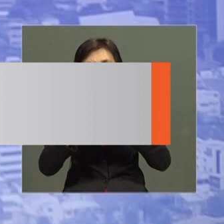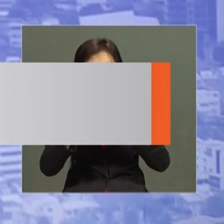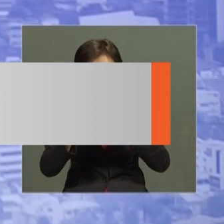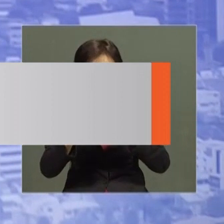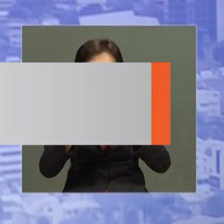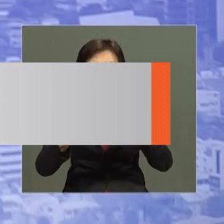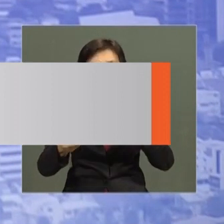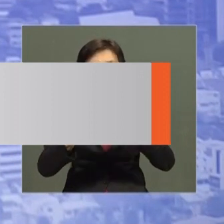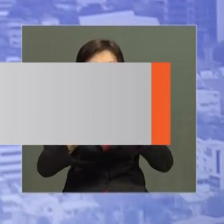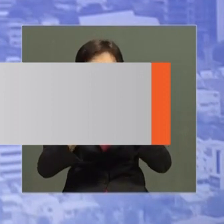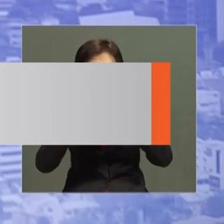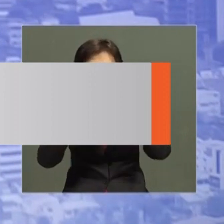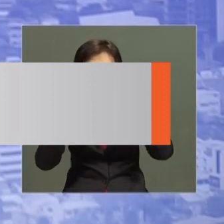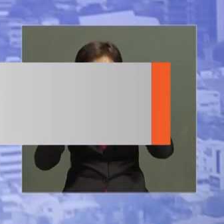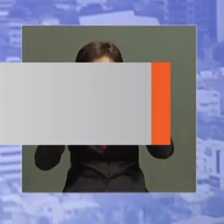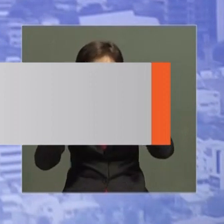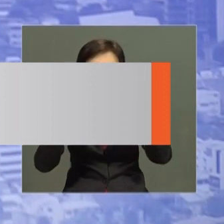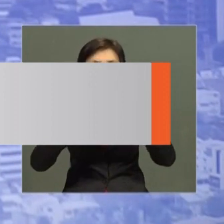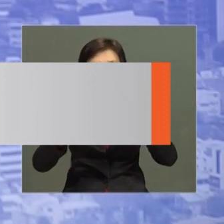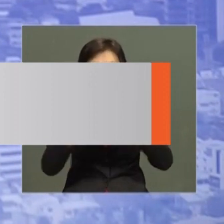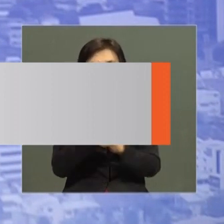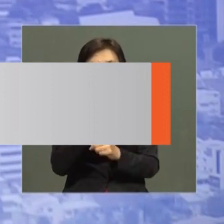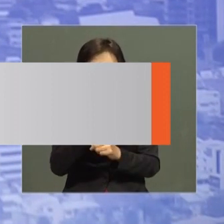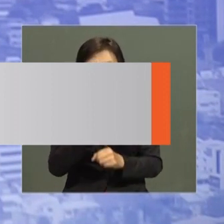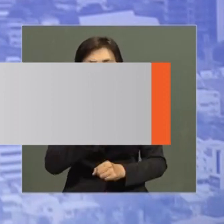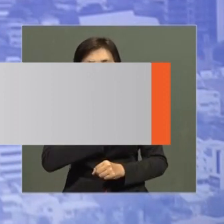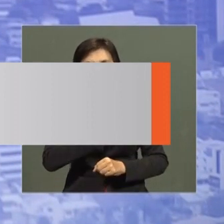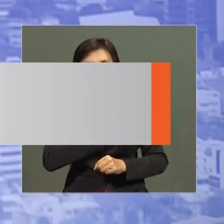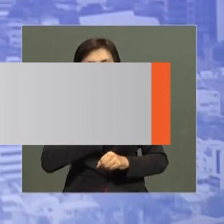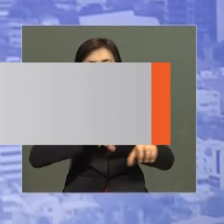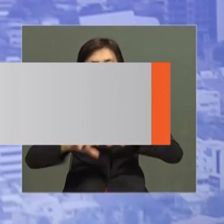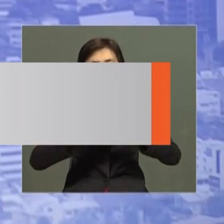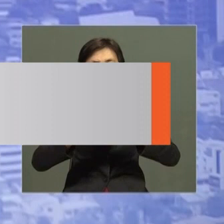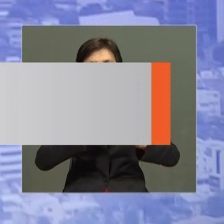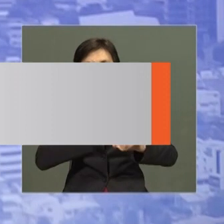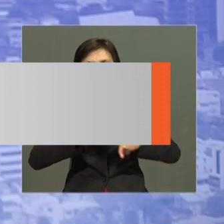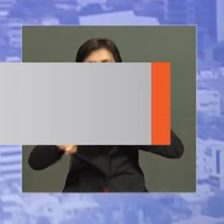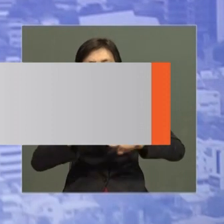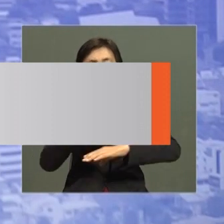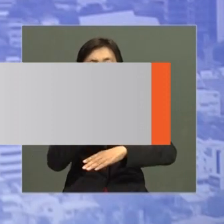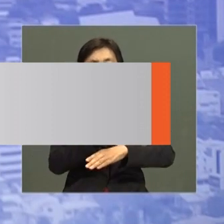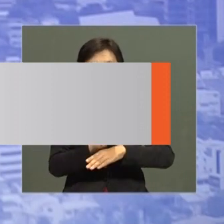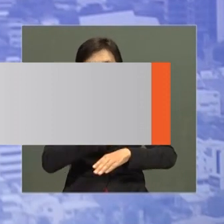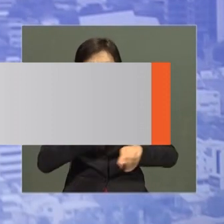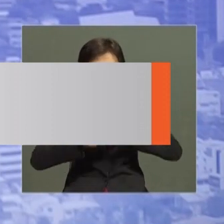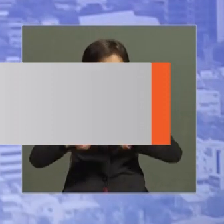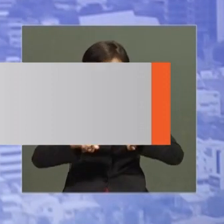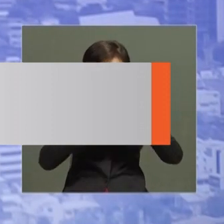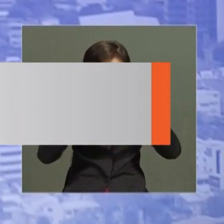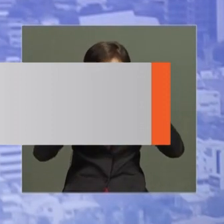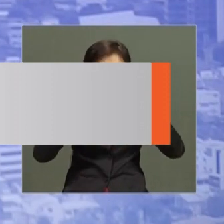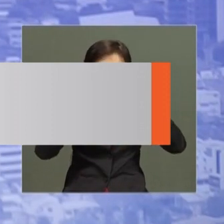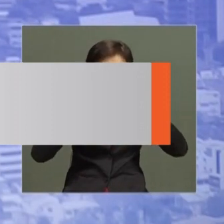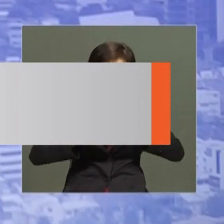การผ่อนผันการสวมหน้ากากได้โดยผู้ควบคุมการประชุมซึ่งอาจจะเป็นประธานในที่ประชุมและ